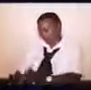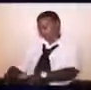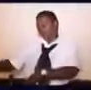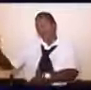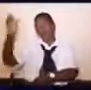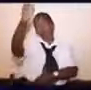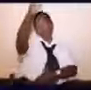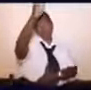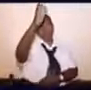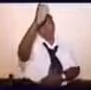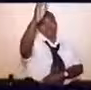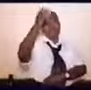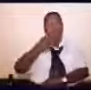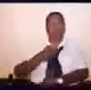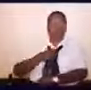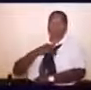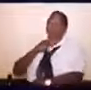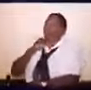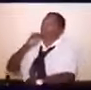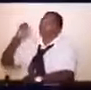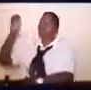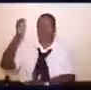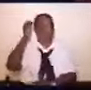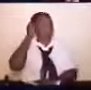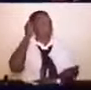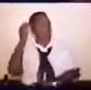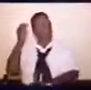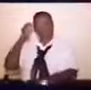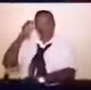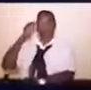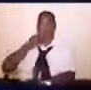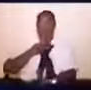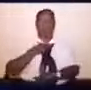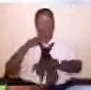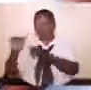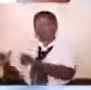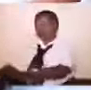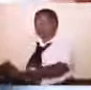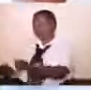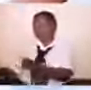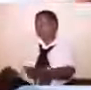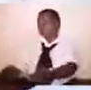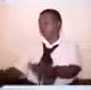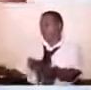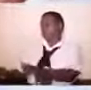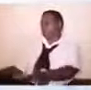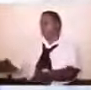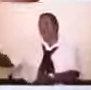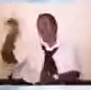ifili kuntanshi ine shishibe ine jikalila